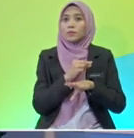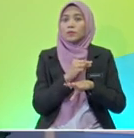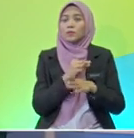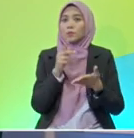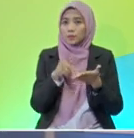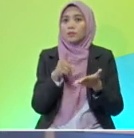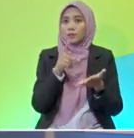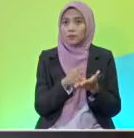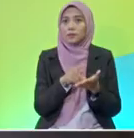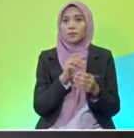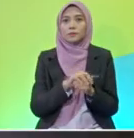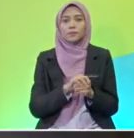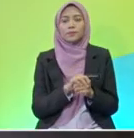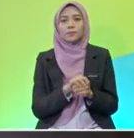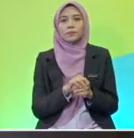perkiraan